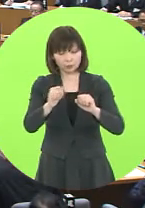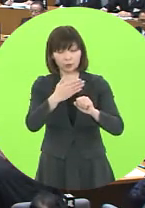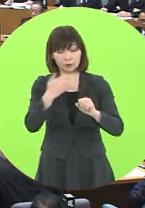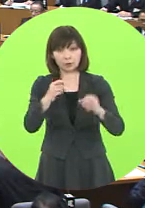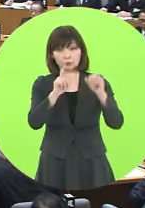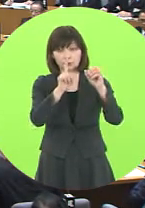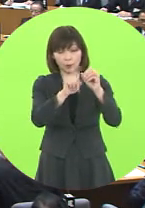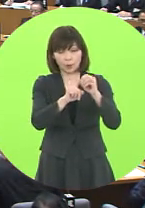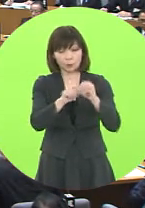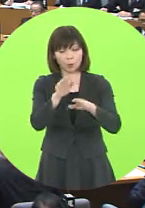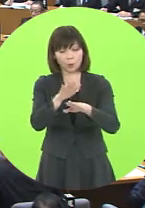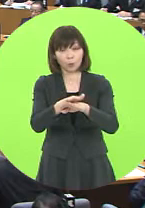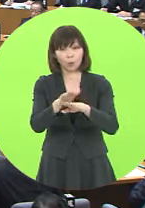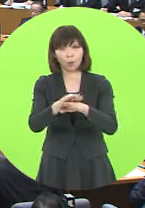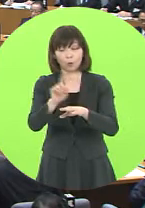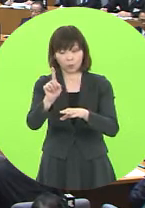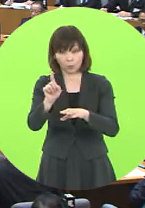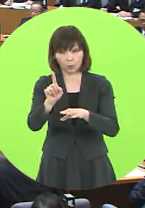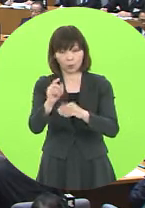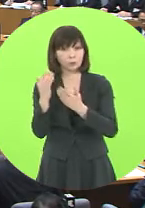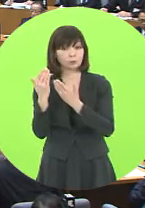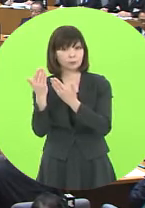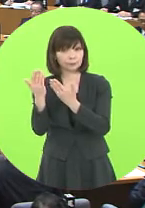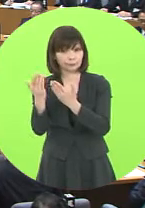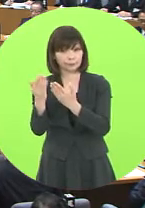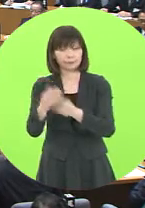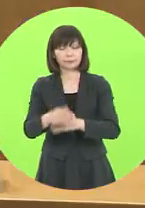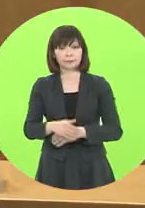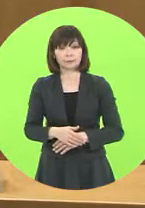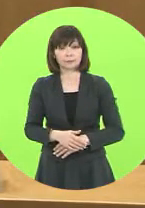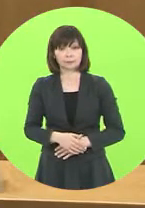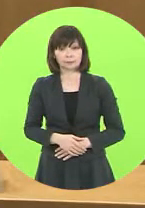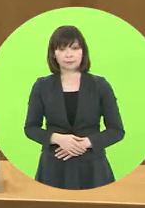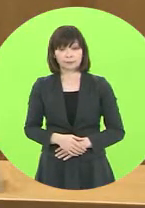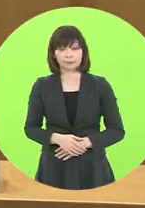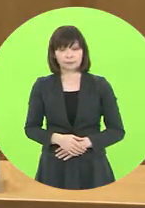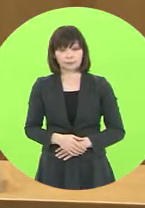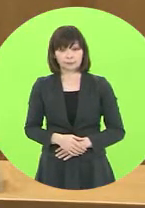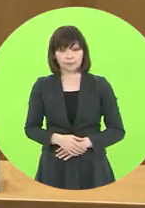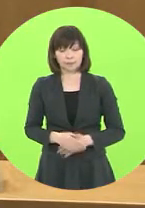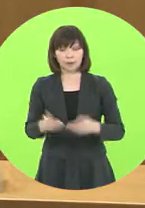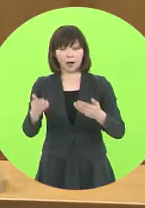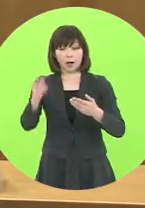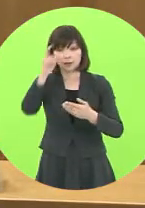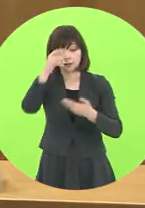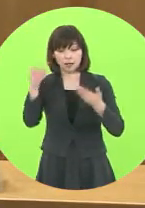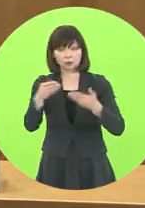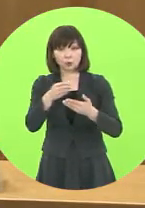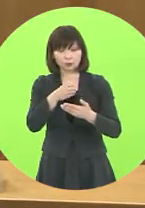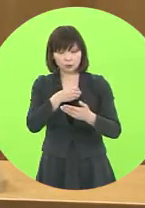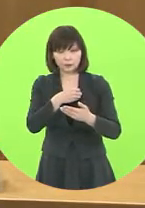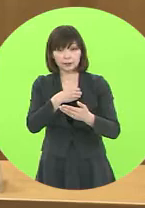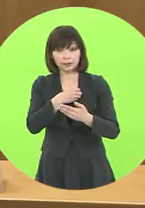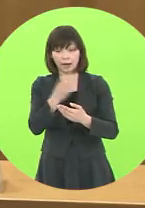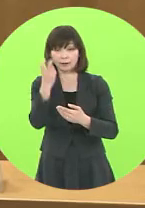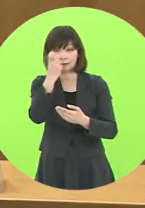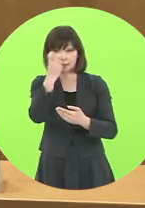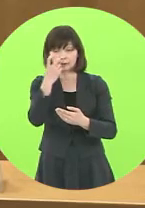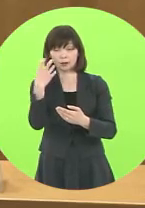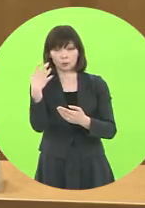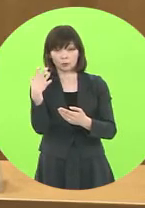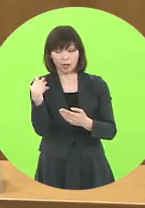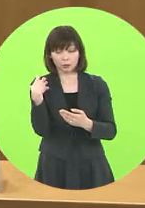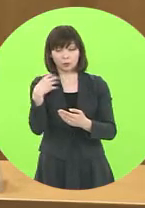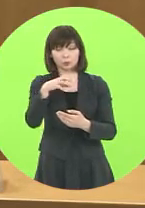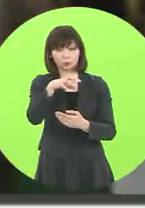組んでいかれるのか、警察本部長にお伺いをいたします。 警察職員が直接認知機能検査を実施する